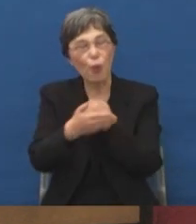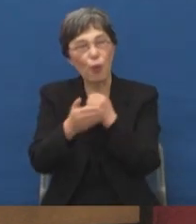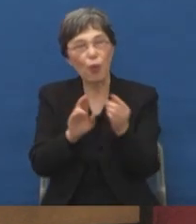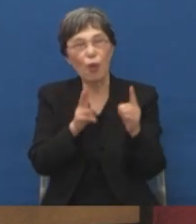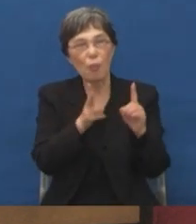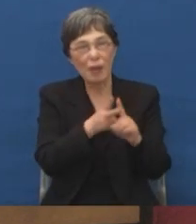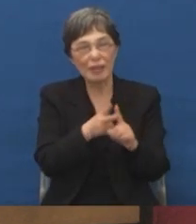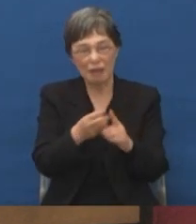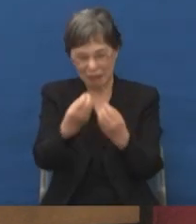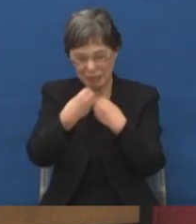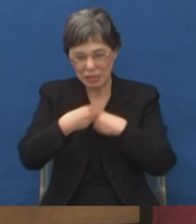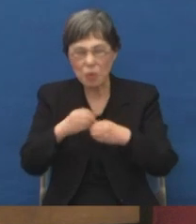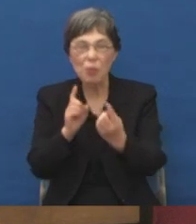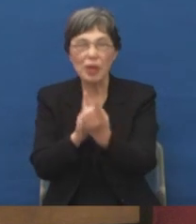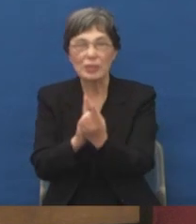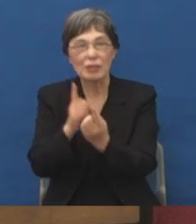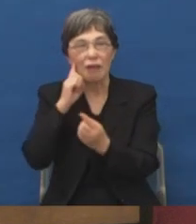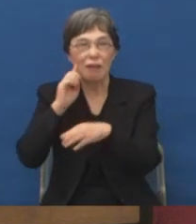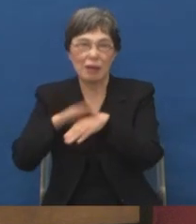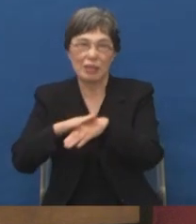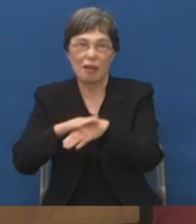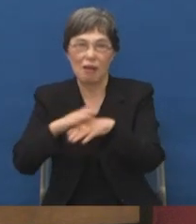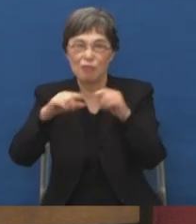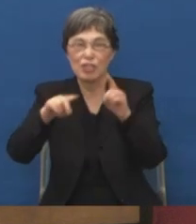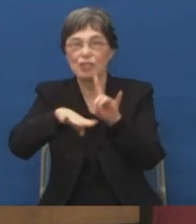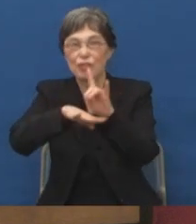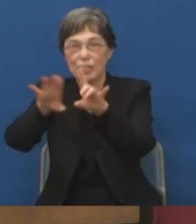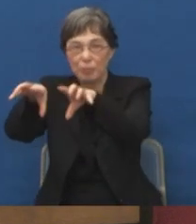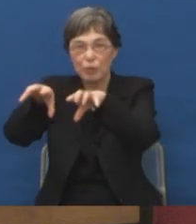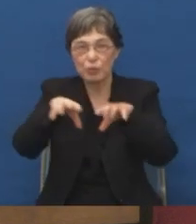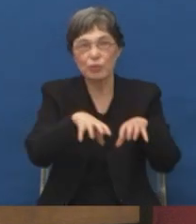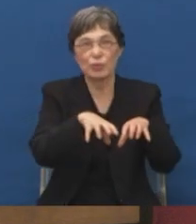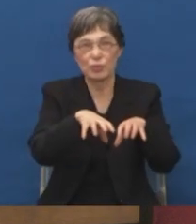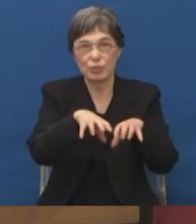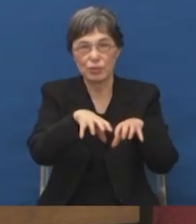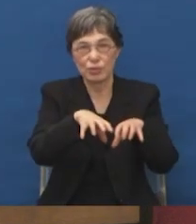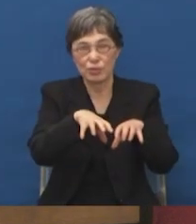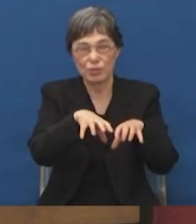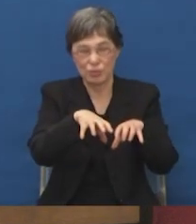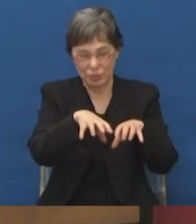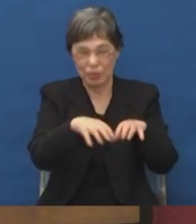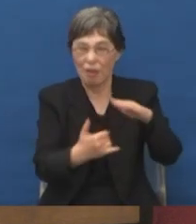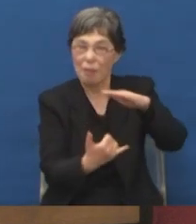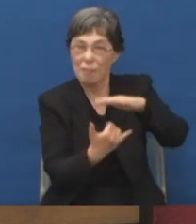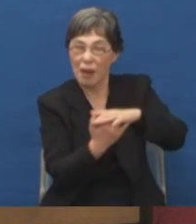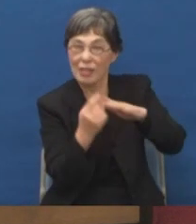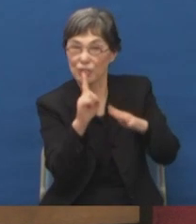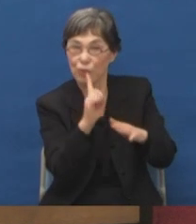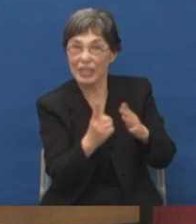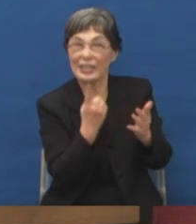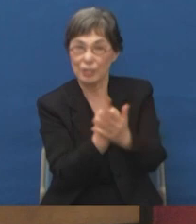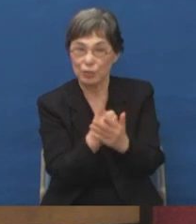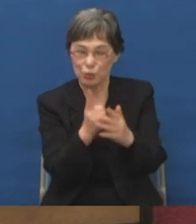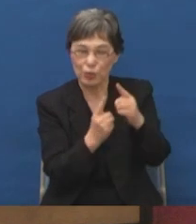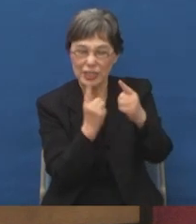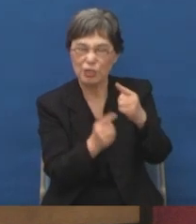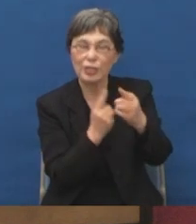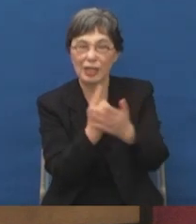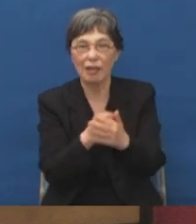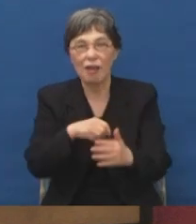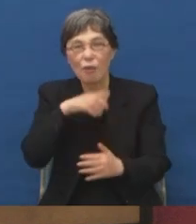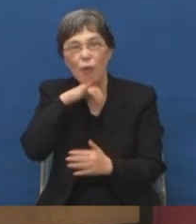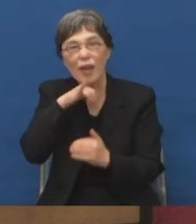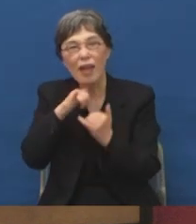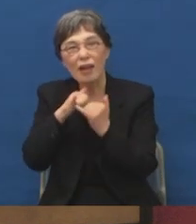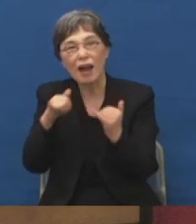感染症対策の観点から国基準に基づき居室定員を1名とする必要性、高齢化に伴